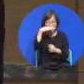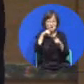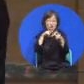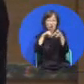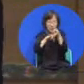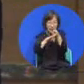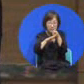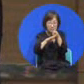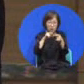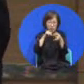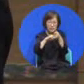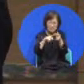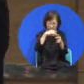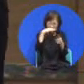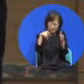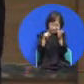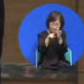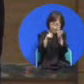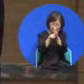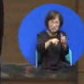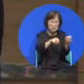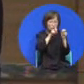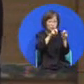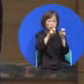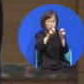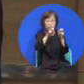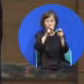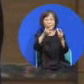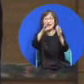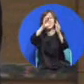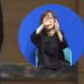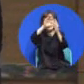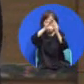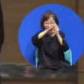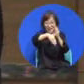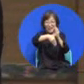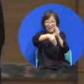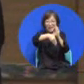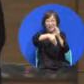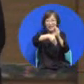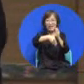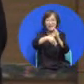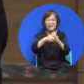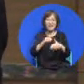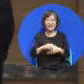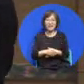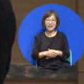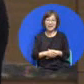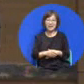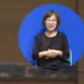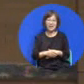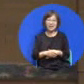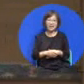일이 벌어집니까? And when you hold on to this covenant correctly and then do missions, what's going to happen?